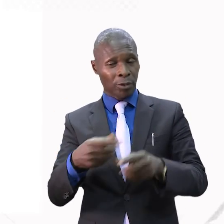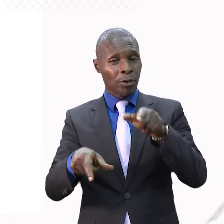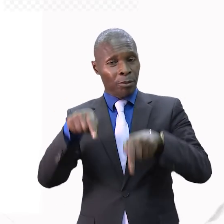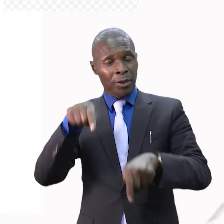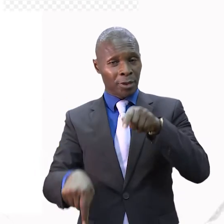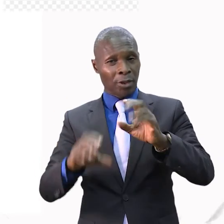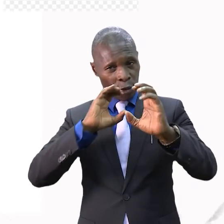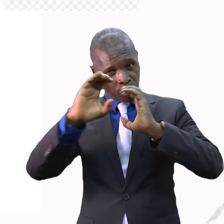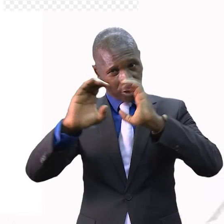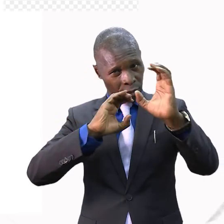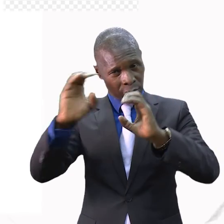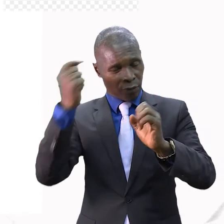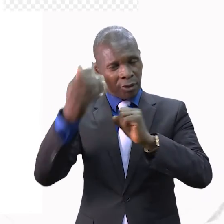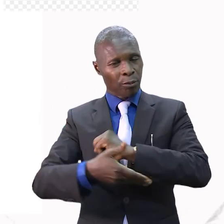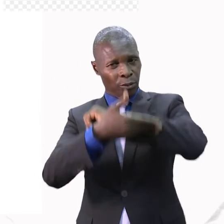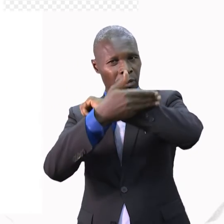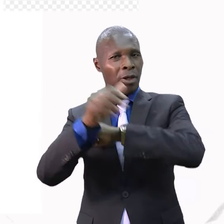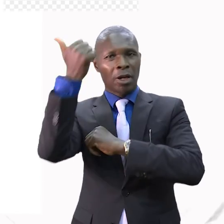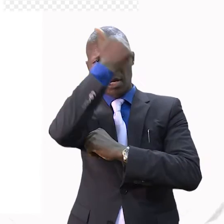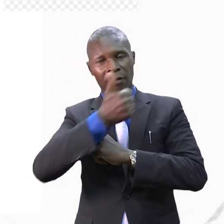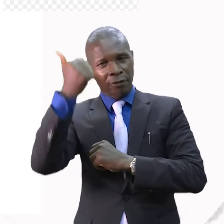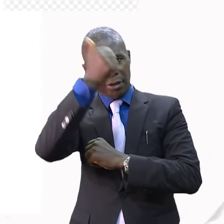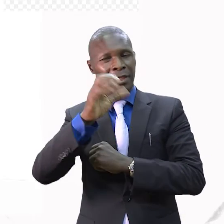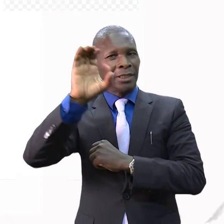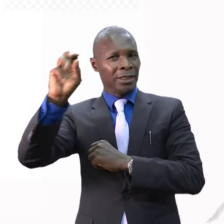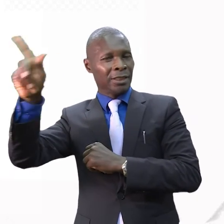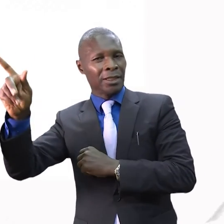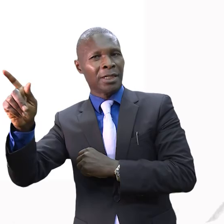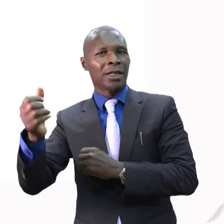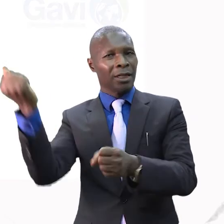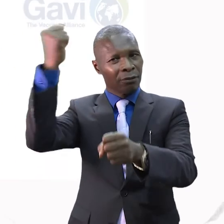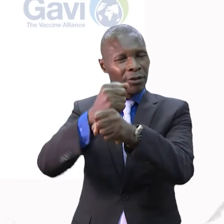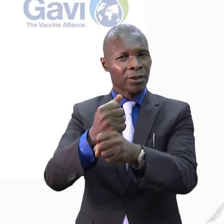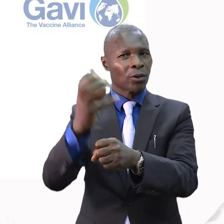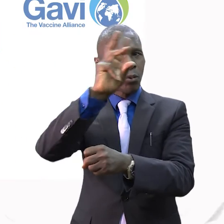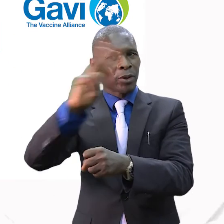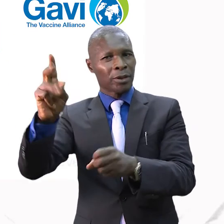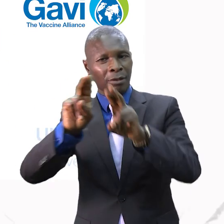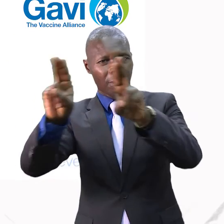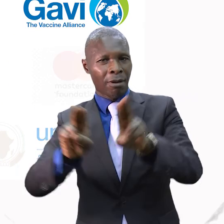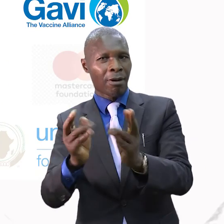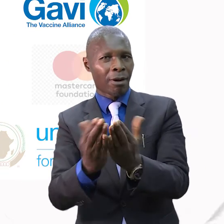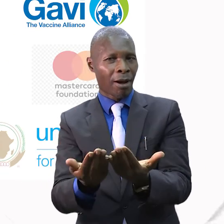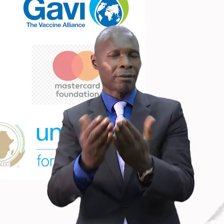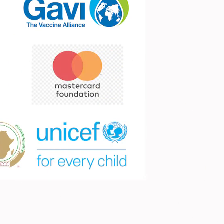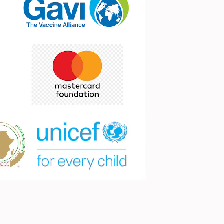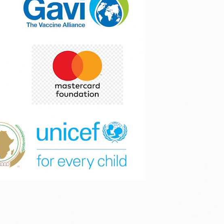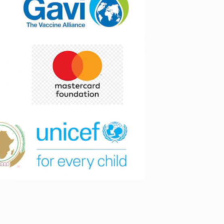publique et le ministère de la Communication en collaboration avec Africa CDC et la fondation Mastercard.